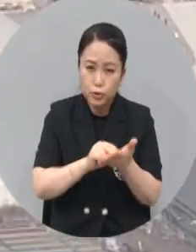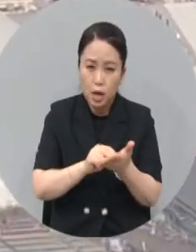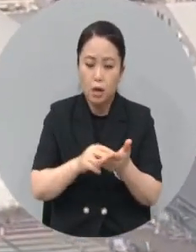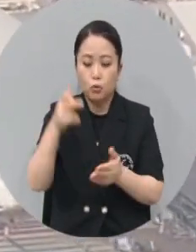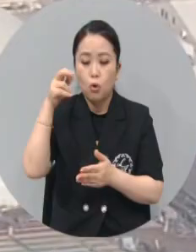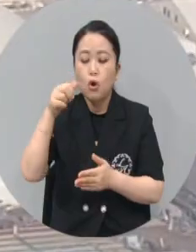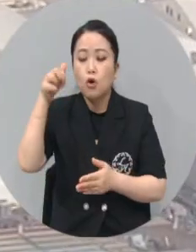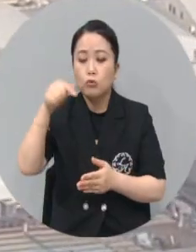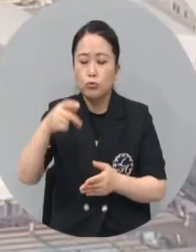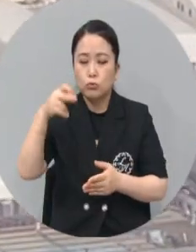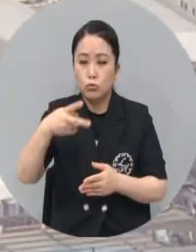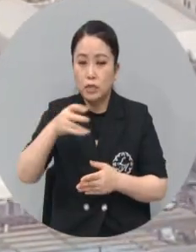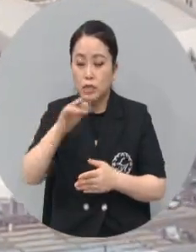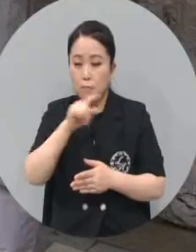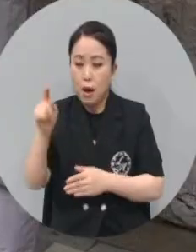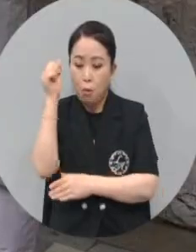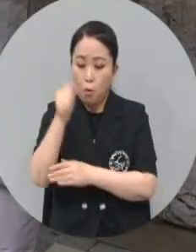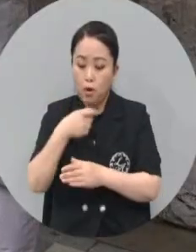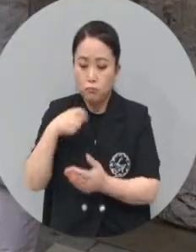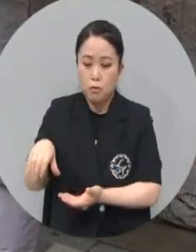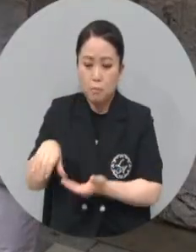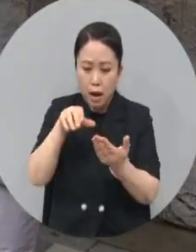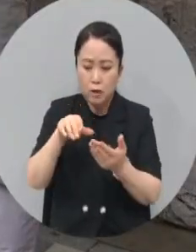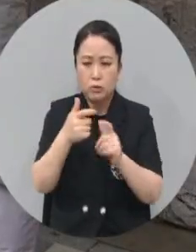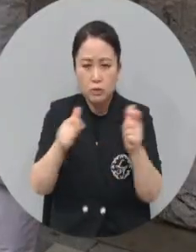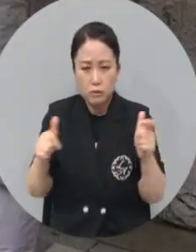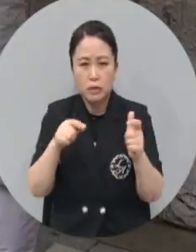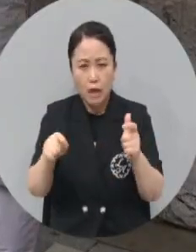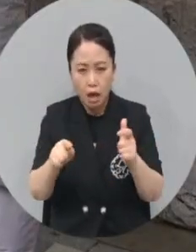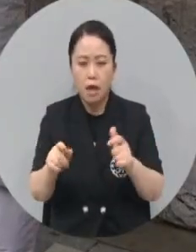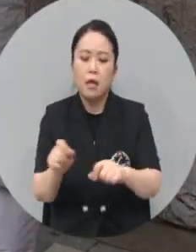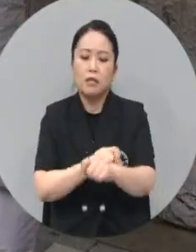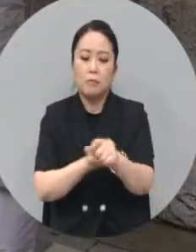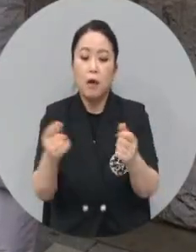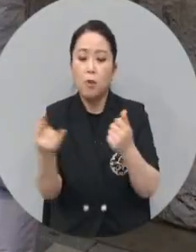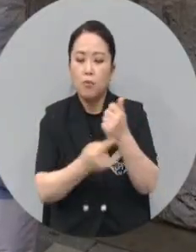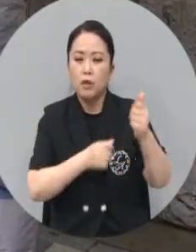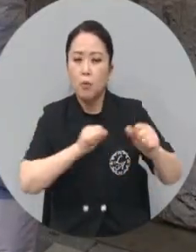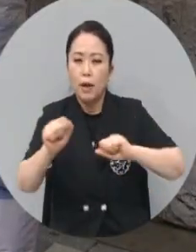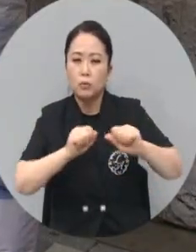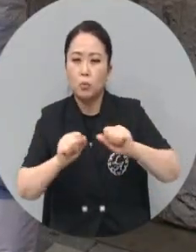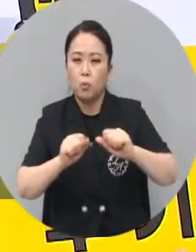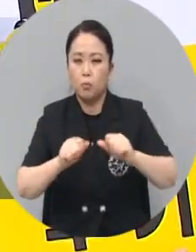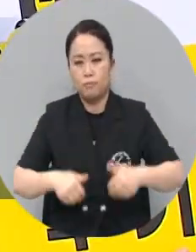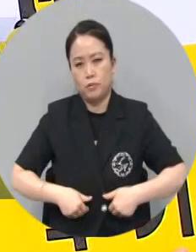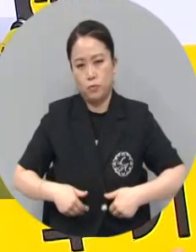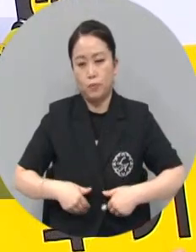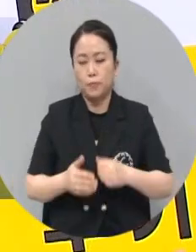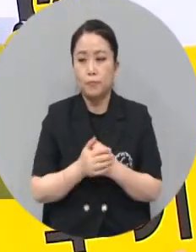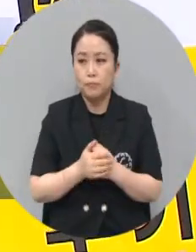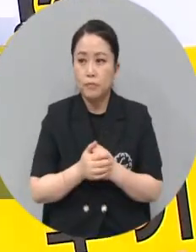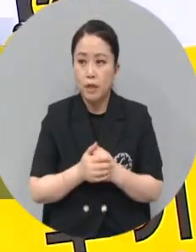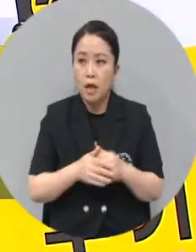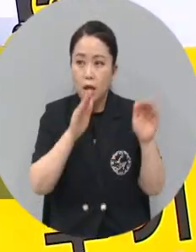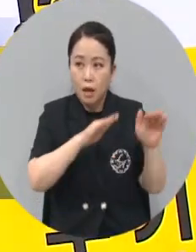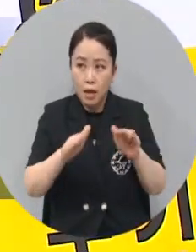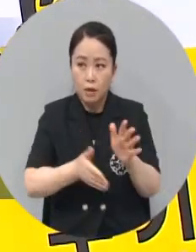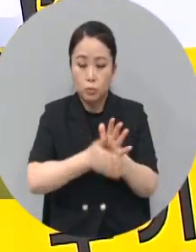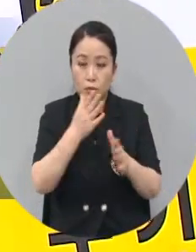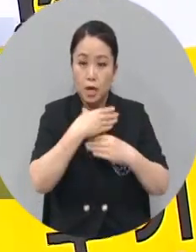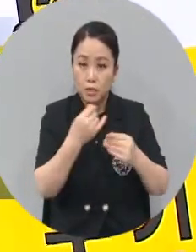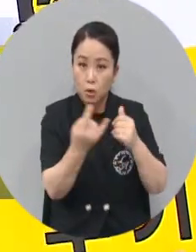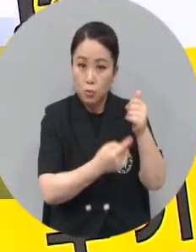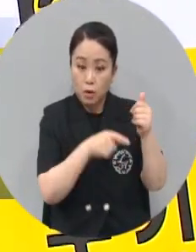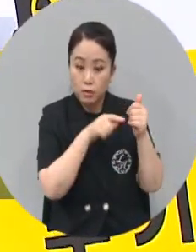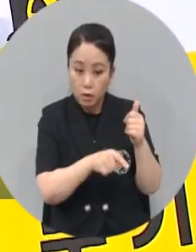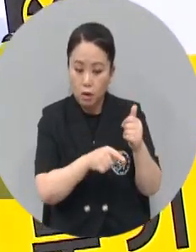있어 특유의 선제적인 활동이 요구됩니다. 지금 해양도시안전위원회 하는 역할들은 그대로 존중을 해서 가져가고